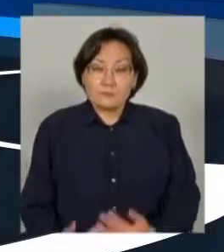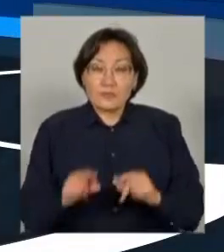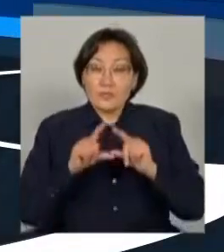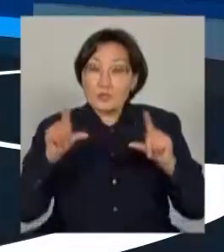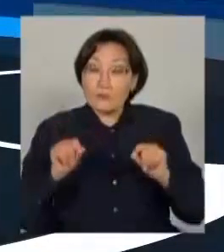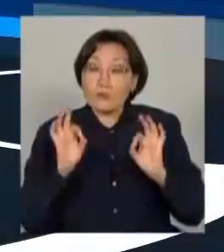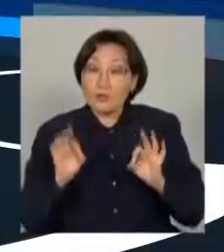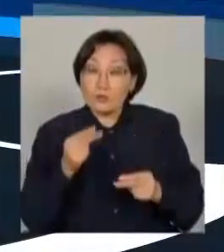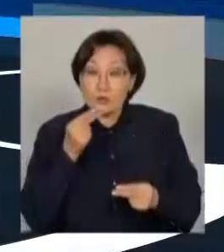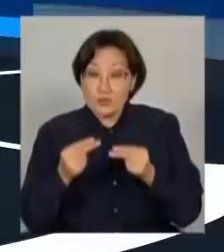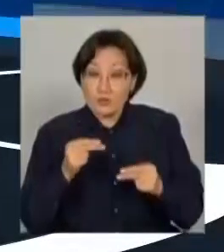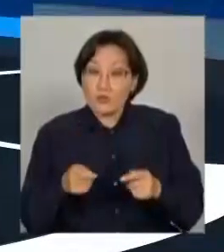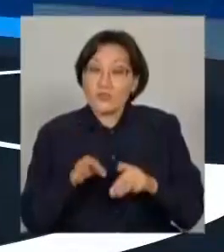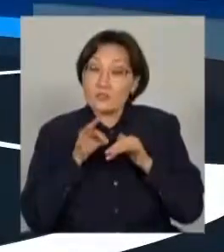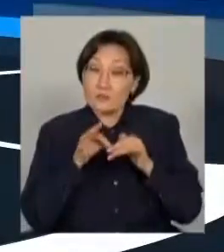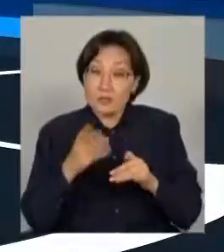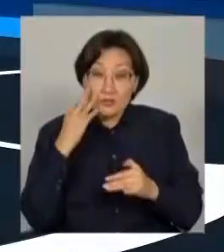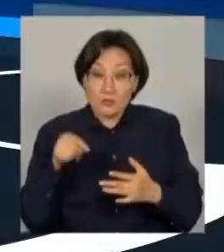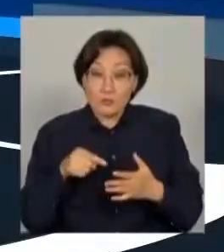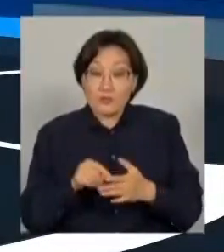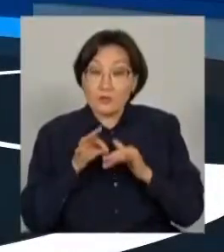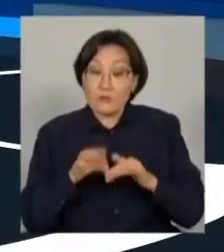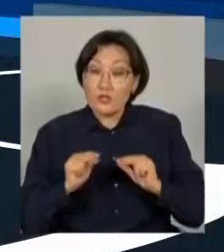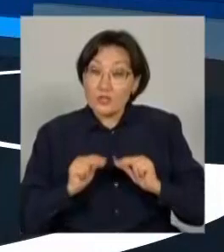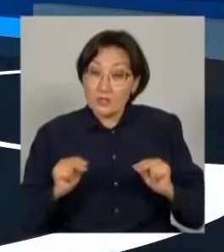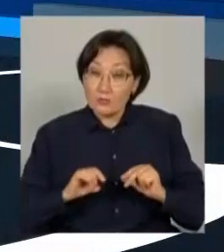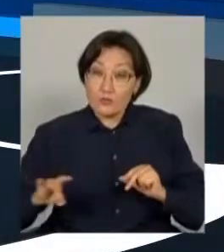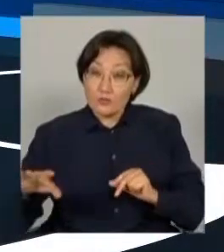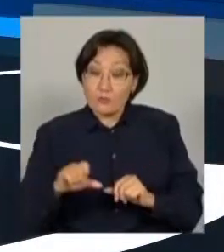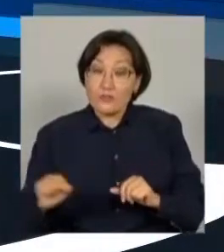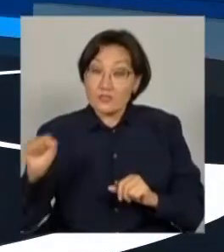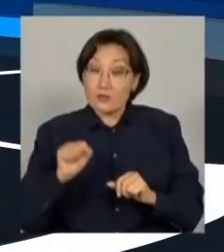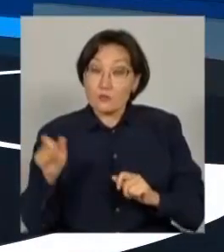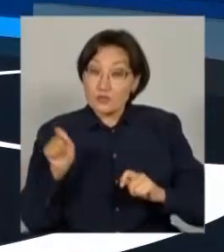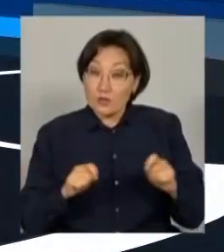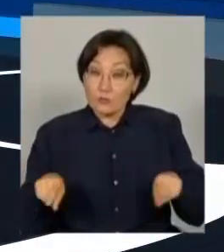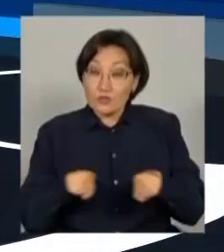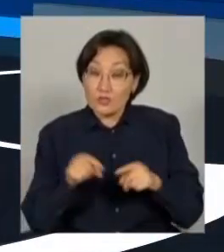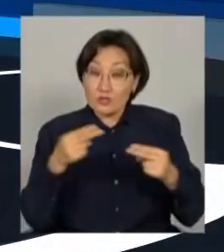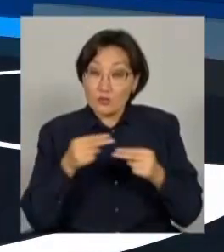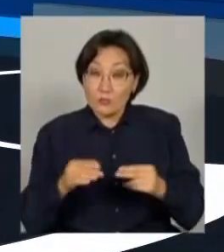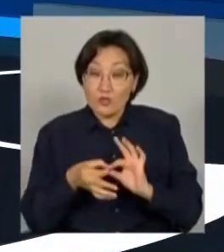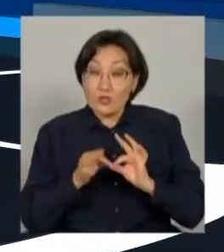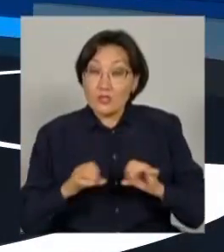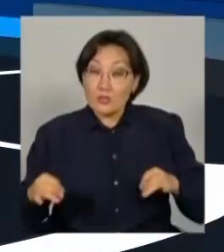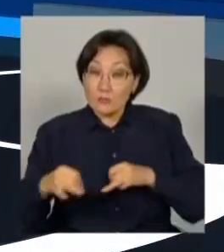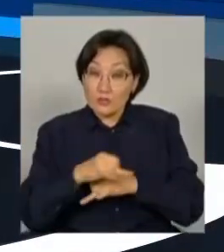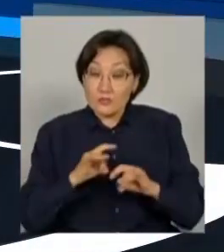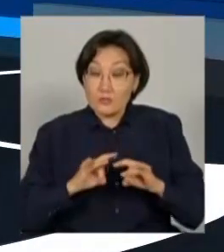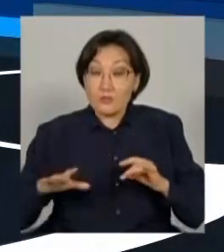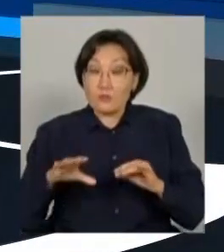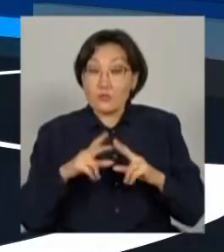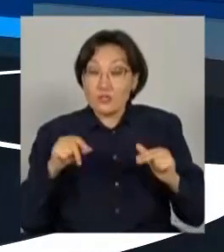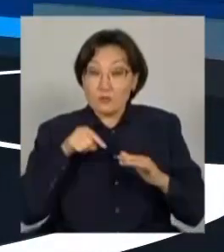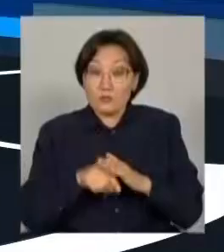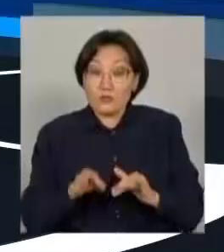Мектепте дұрыс тамақтануды ұйымдастыру Алматыда өткен мұғалімдердің республикалық тамыз кеңесінде осы тақырып кеңінен талқыланды. Республика